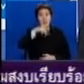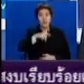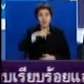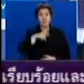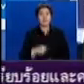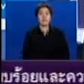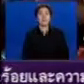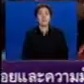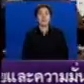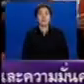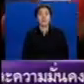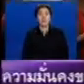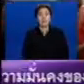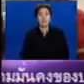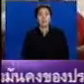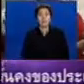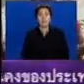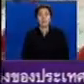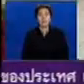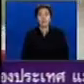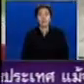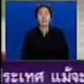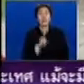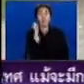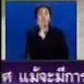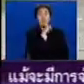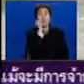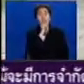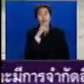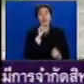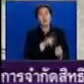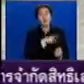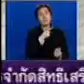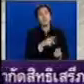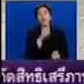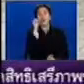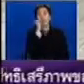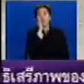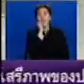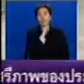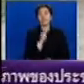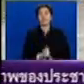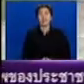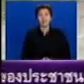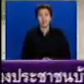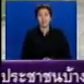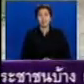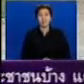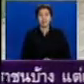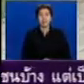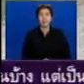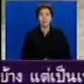าสตร์ครับ เอาละสิอยากแน่แล้วตอนนี้จะทำก็ยังไง